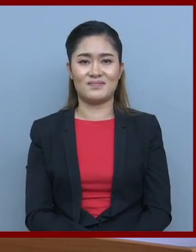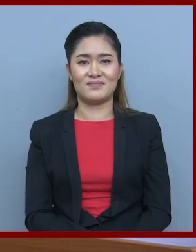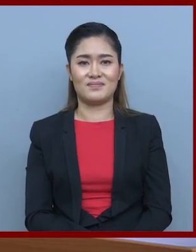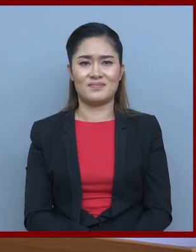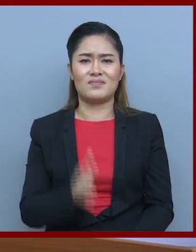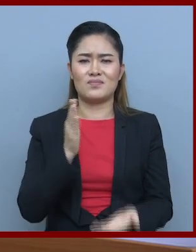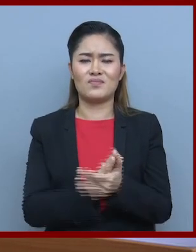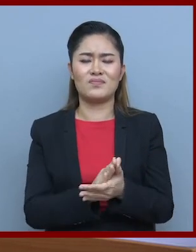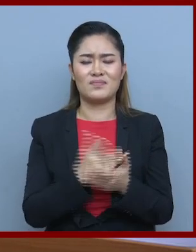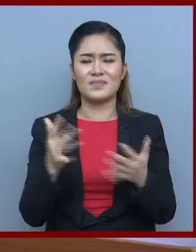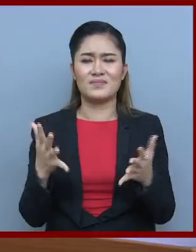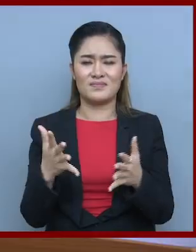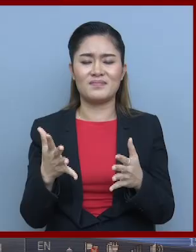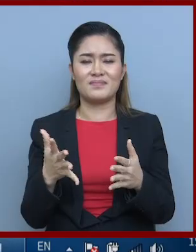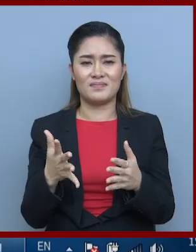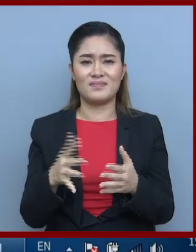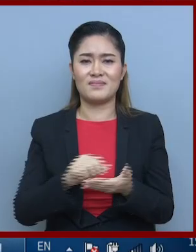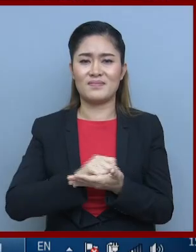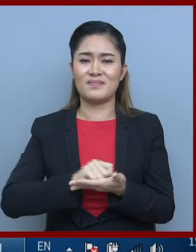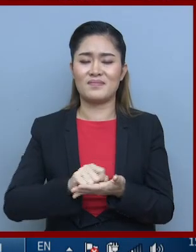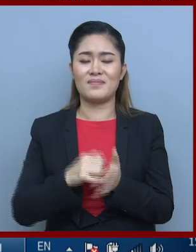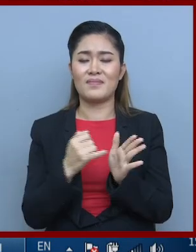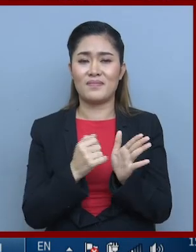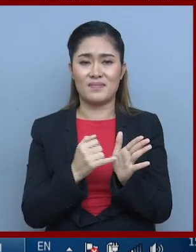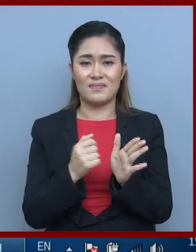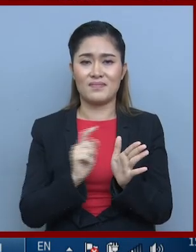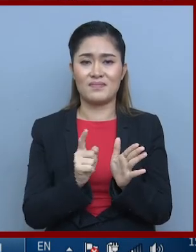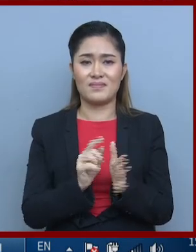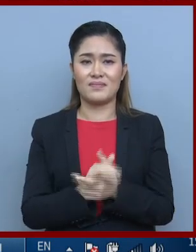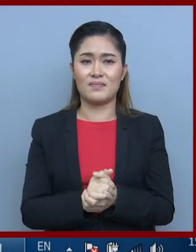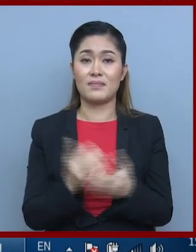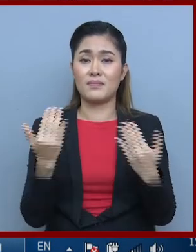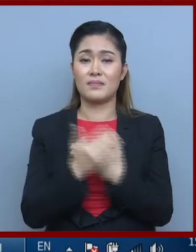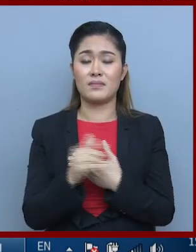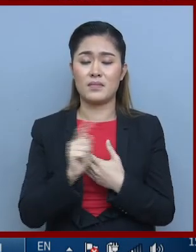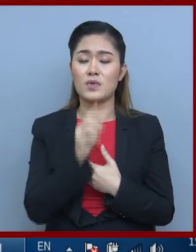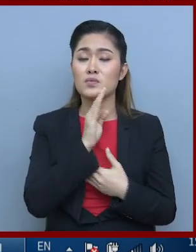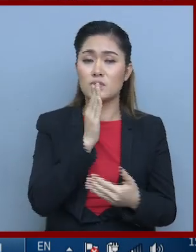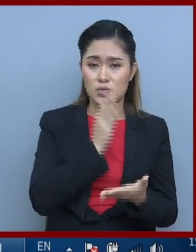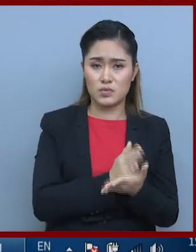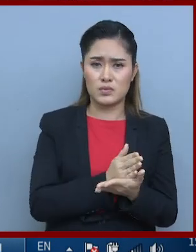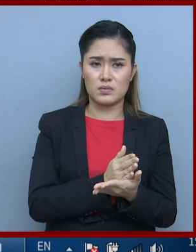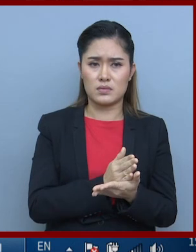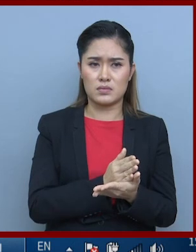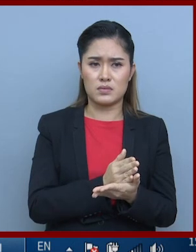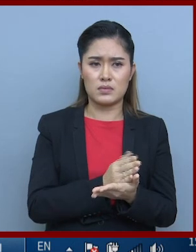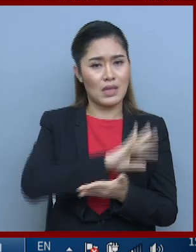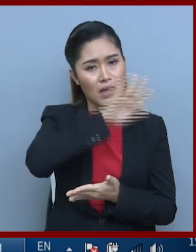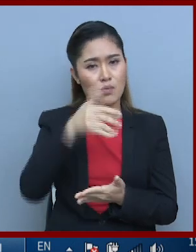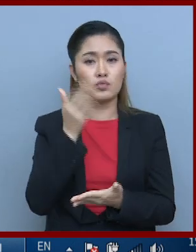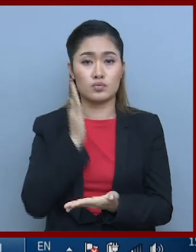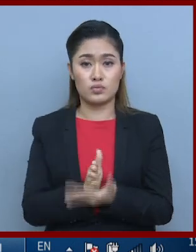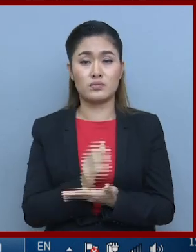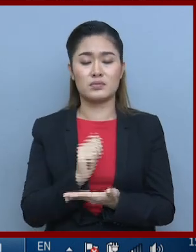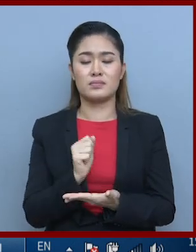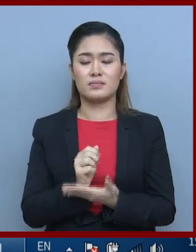ก็ไม่มีอะไร stop เนี่ยปุ่ม stop ก็คือต้องเปลี่ยนในเมื่อหยุดสั่งหยุดแล้วทุกอย่างต้องหยุดใช่ไ